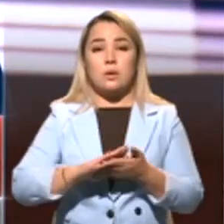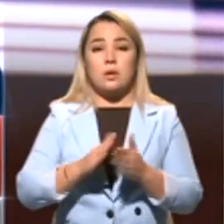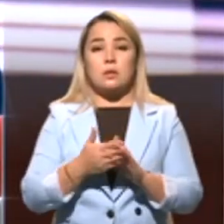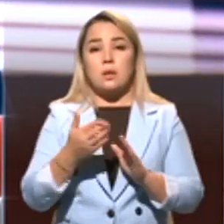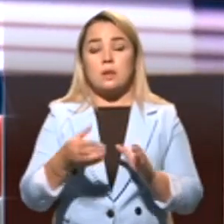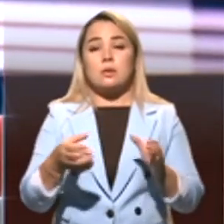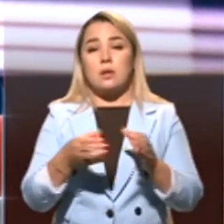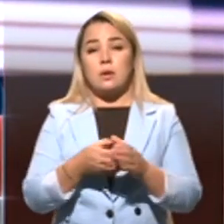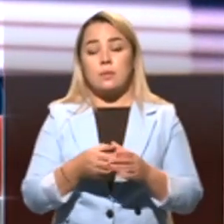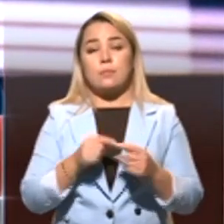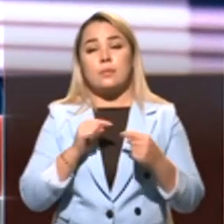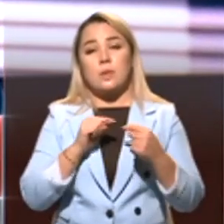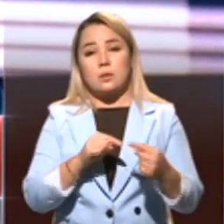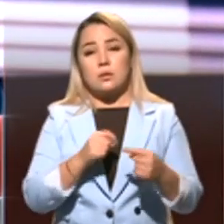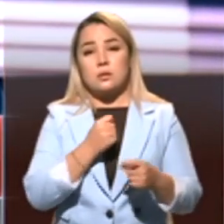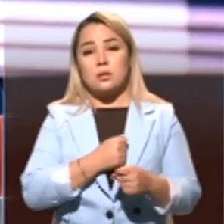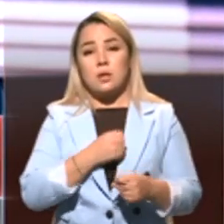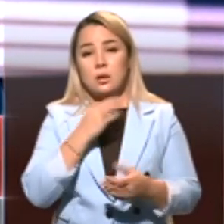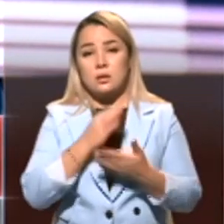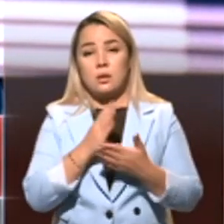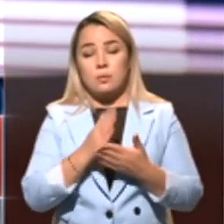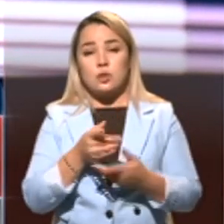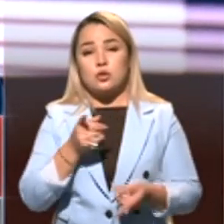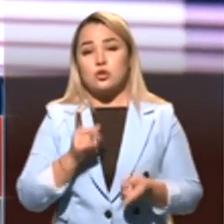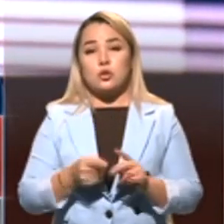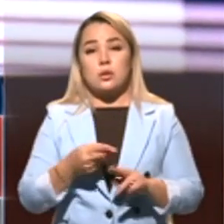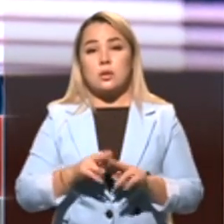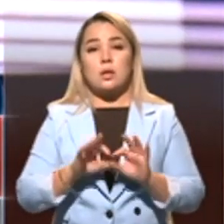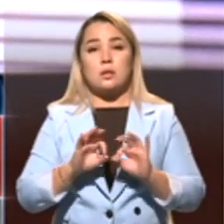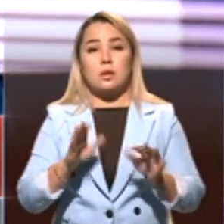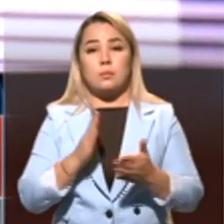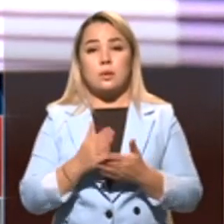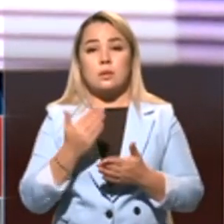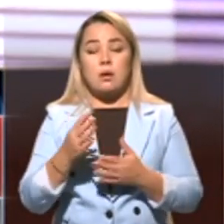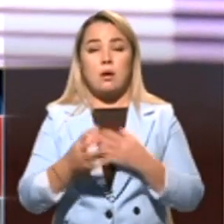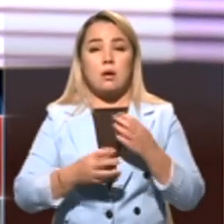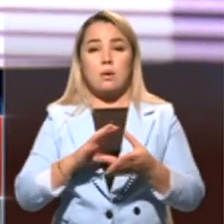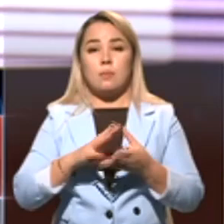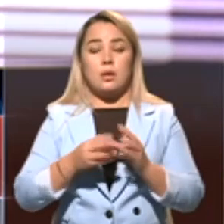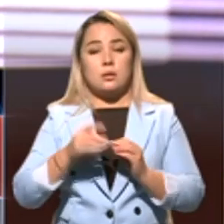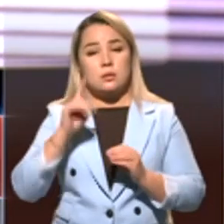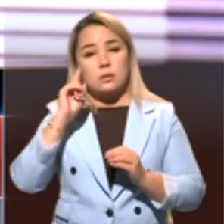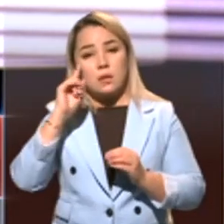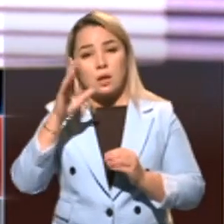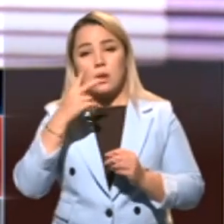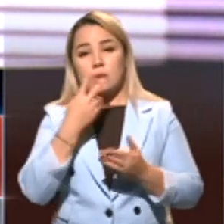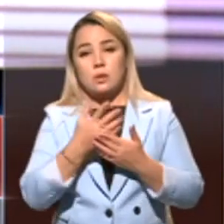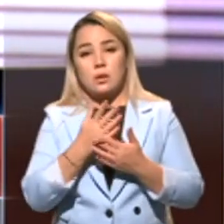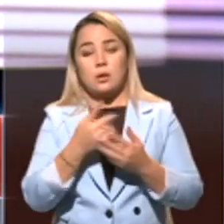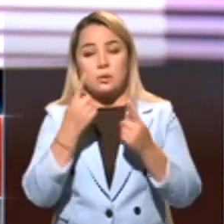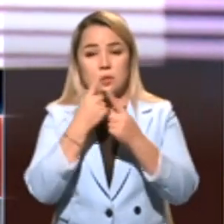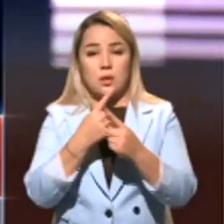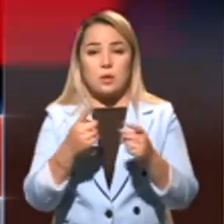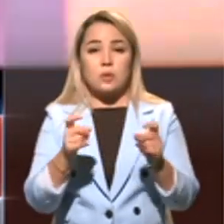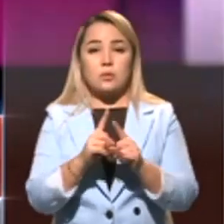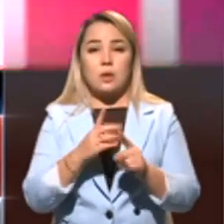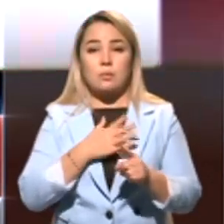наразылықтар, сондай бір, біз енді шынын айту керек, бүкіл әлем таныған деп қанша жарияласақ та,